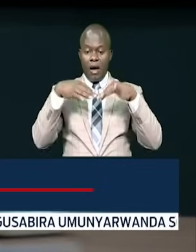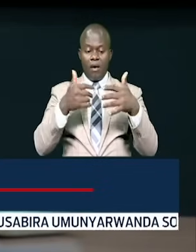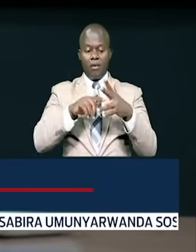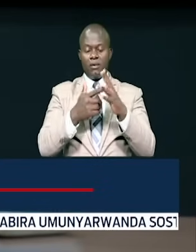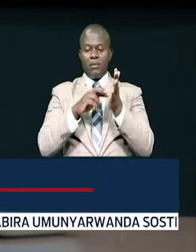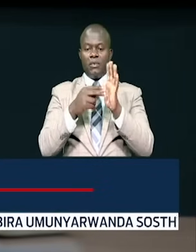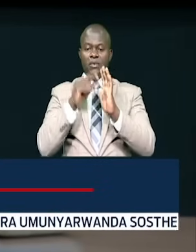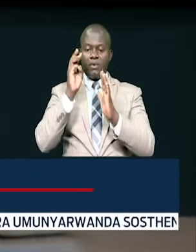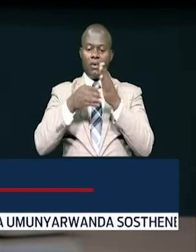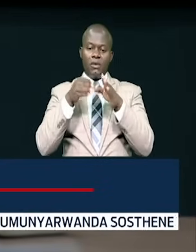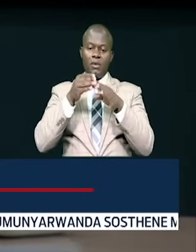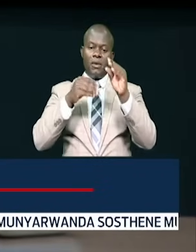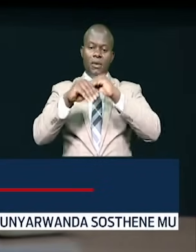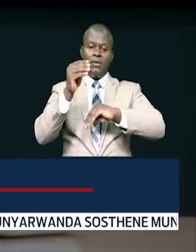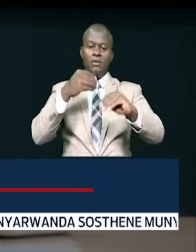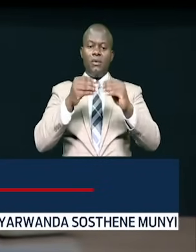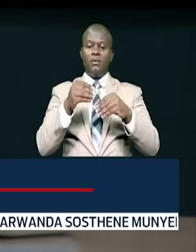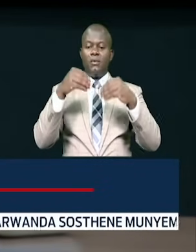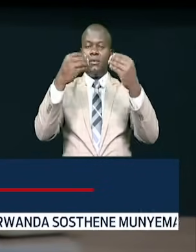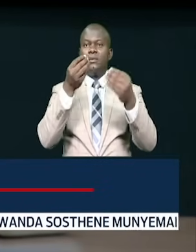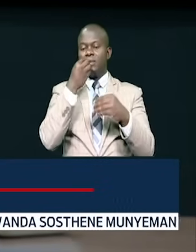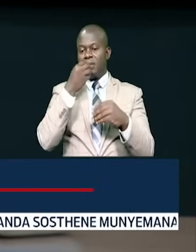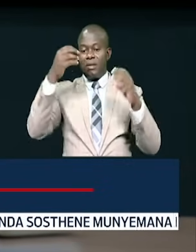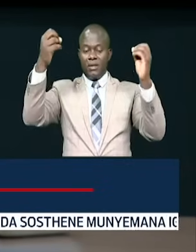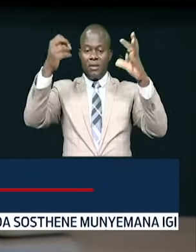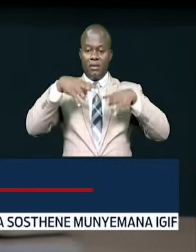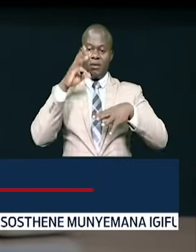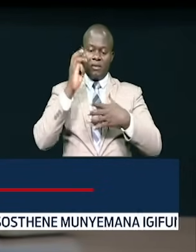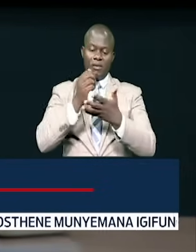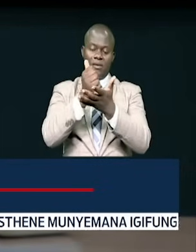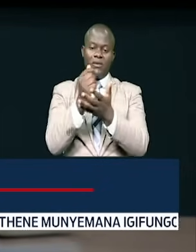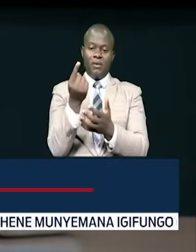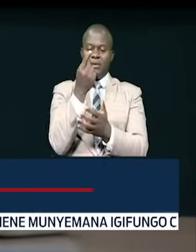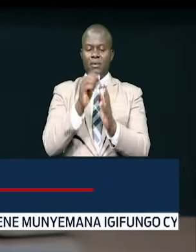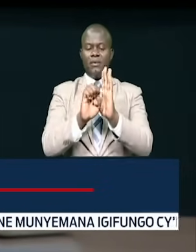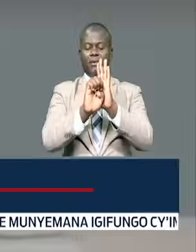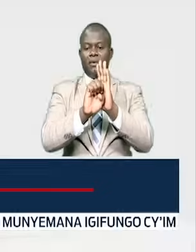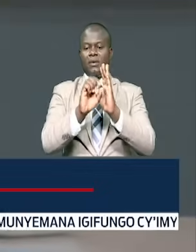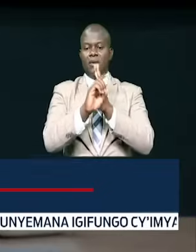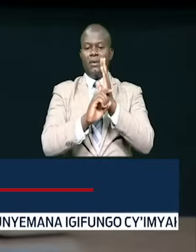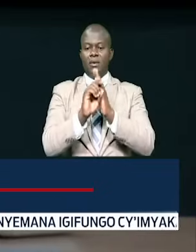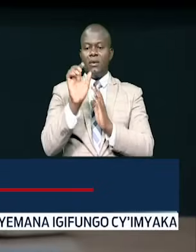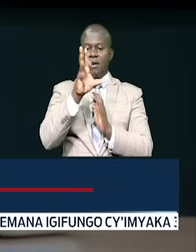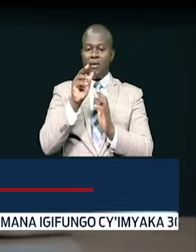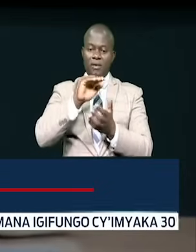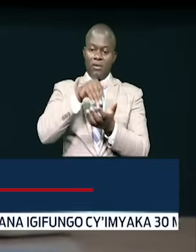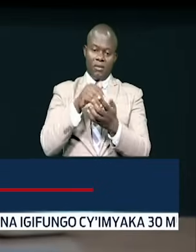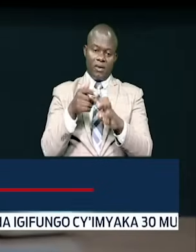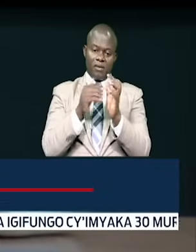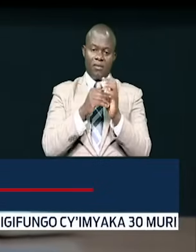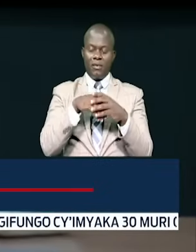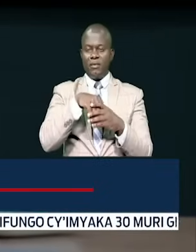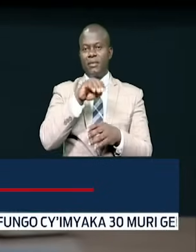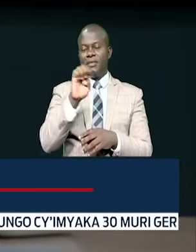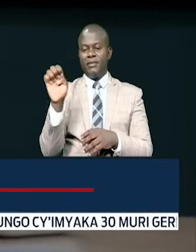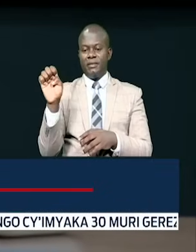umushinga uzubaka isoko riranguza imyaka rya Kigali ryitezweho kuba rimwe mu yititegererezo mu karere ka Afrika yo hagati ndetse